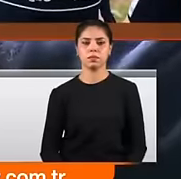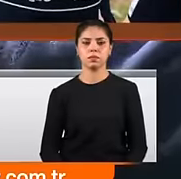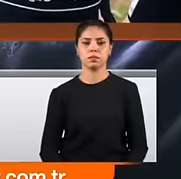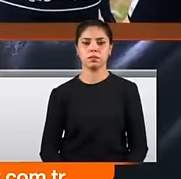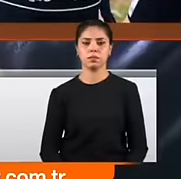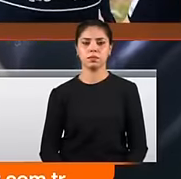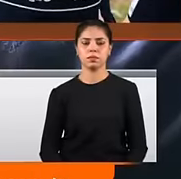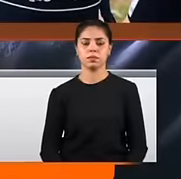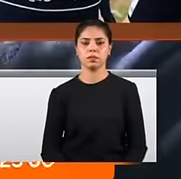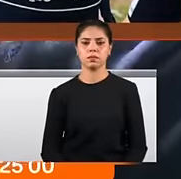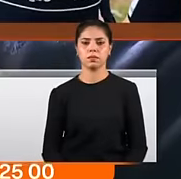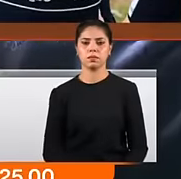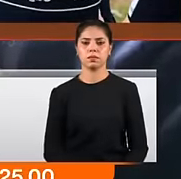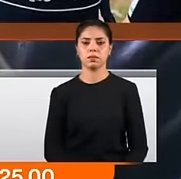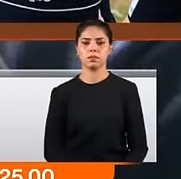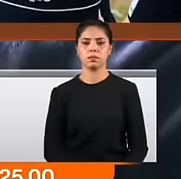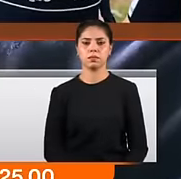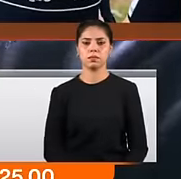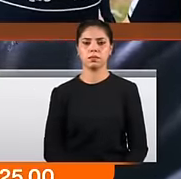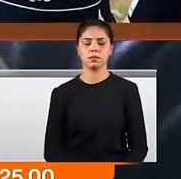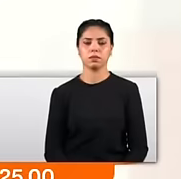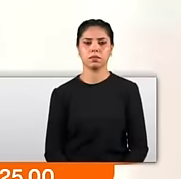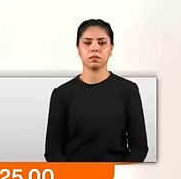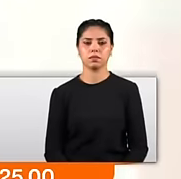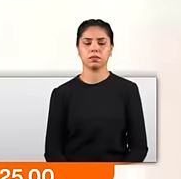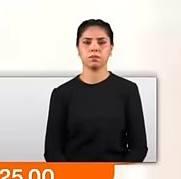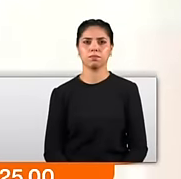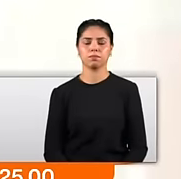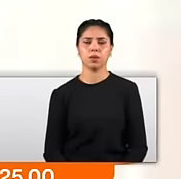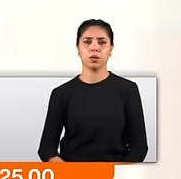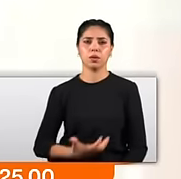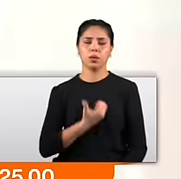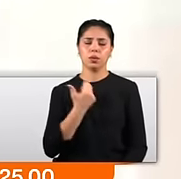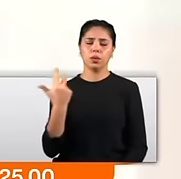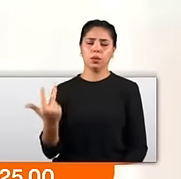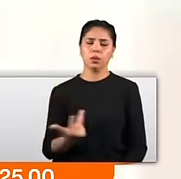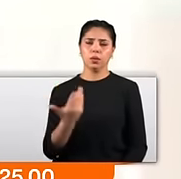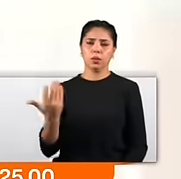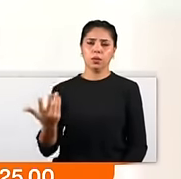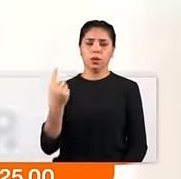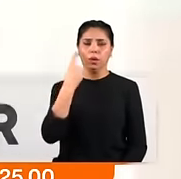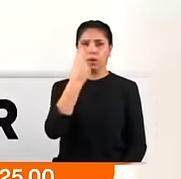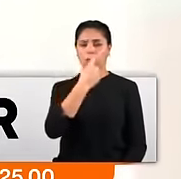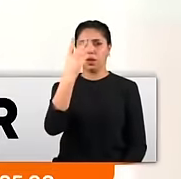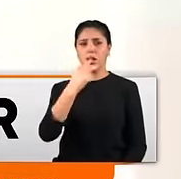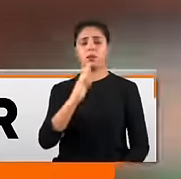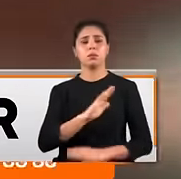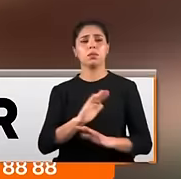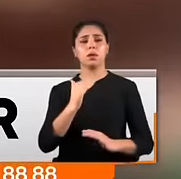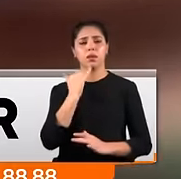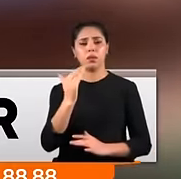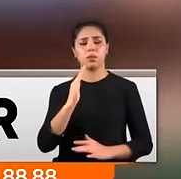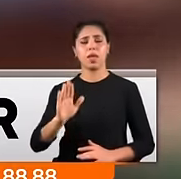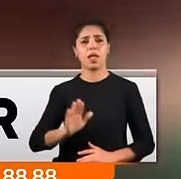Yalvarıyorum oradaki insanı. Tanıttır ya bu. Ateş düştüğü yeri yakıyor. Gözlerindeki yaş bir türlü dinmiyor.